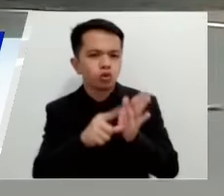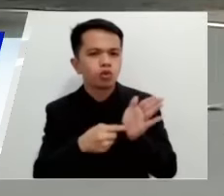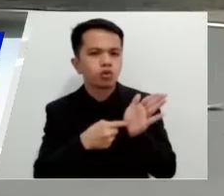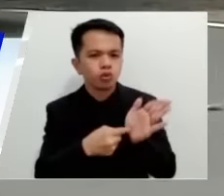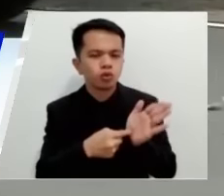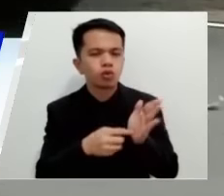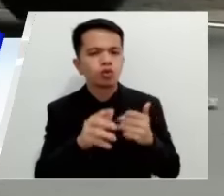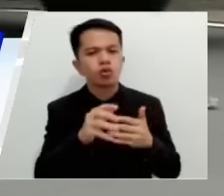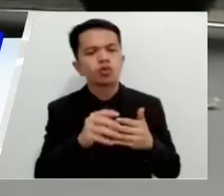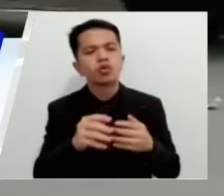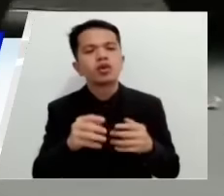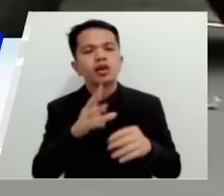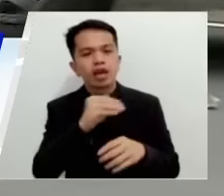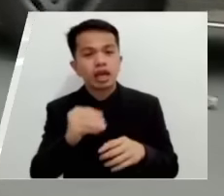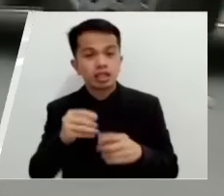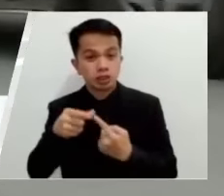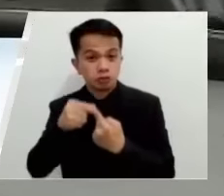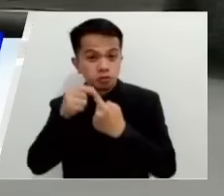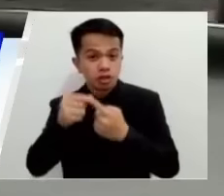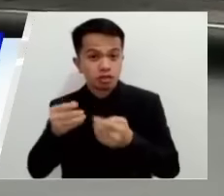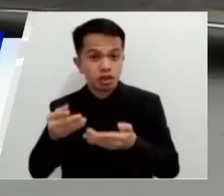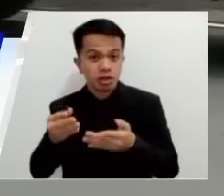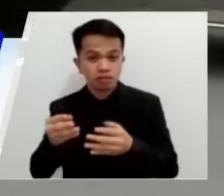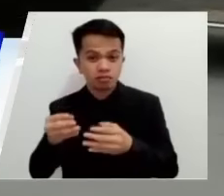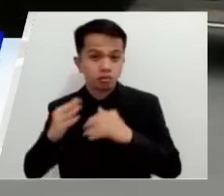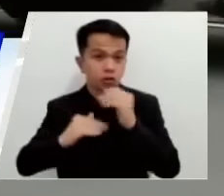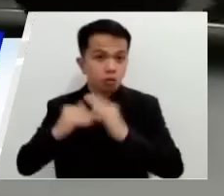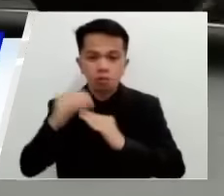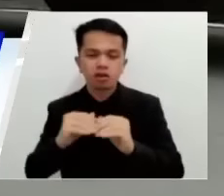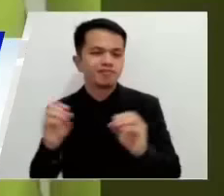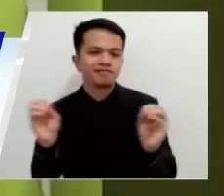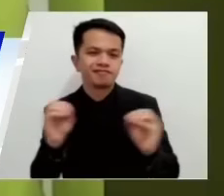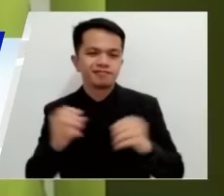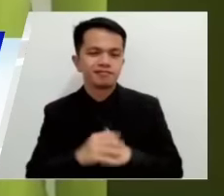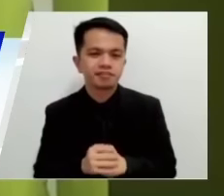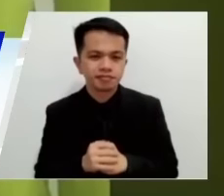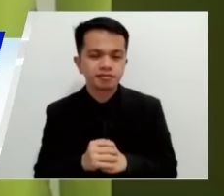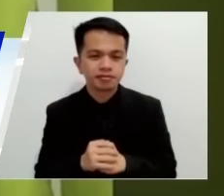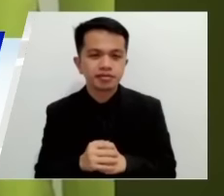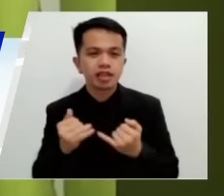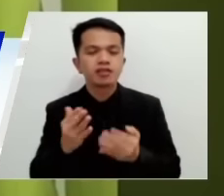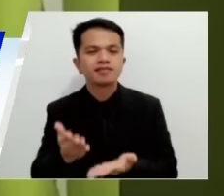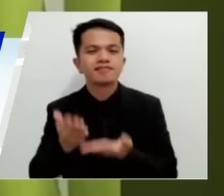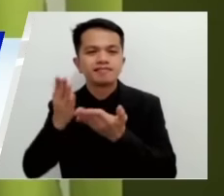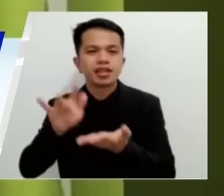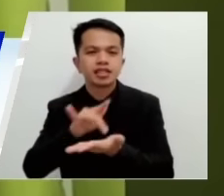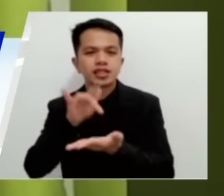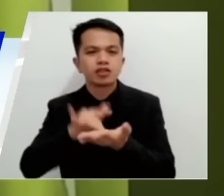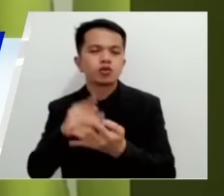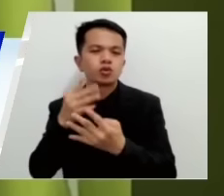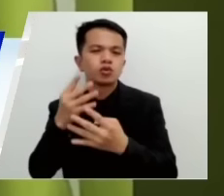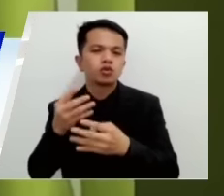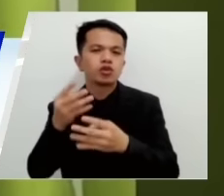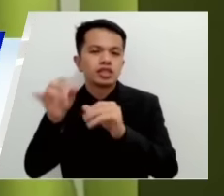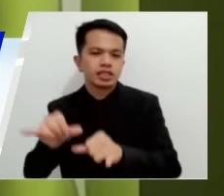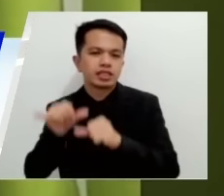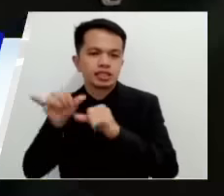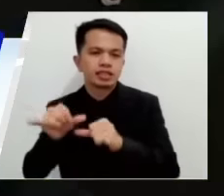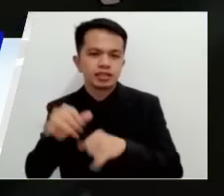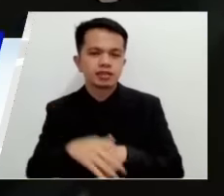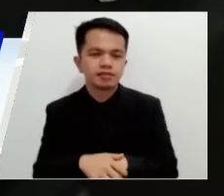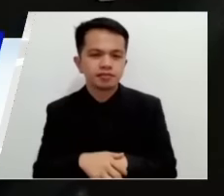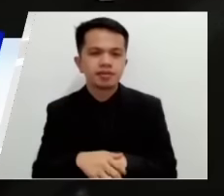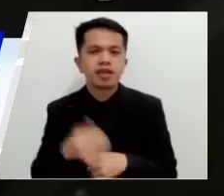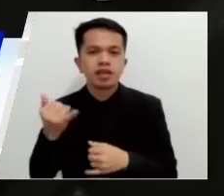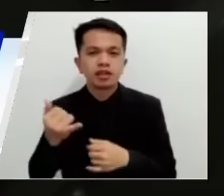kanya. Kanina dinalaw si Kibuloy ng kanyang abogado sa PNP Custodial Center. Hihilingin daw nila sa korte na alisin doon ang pastor. We